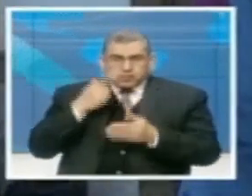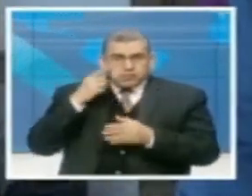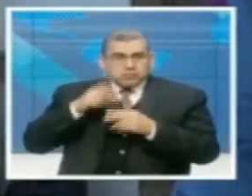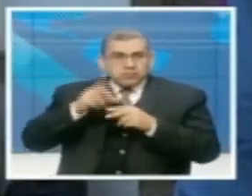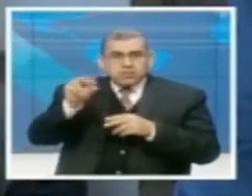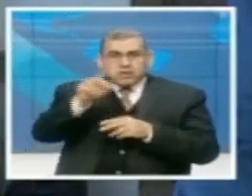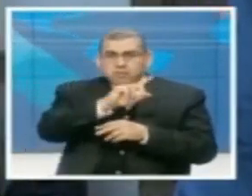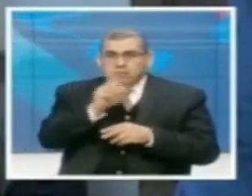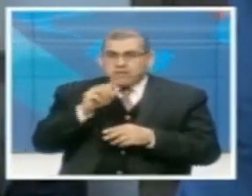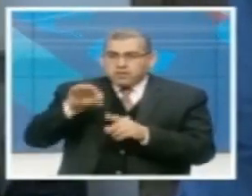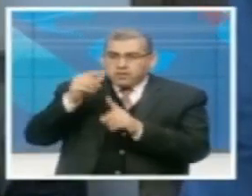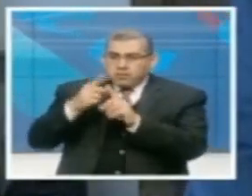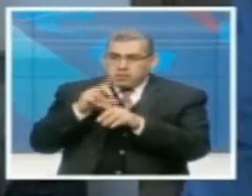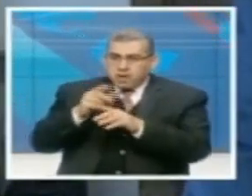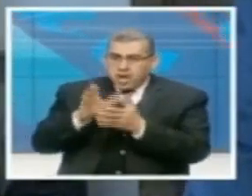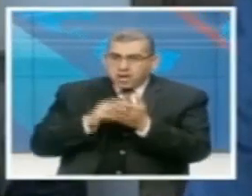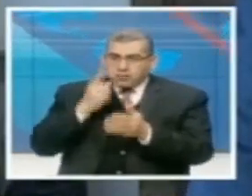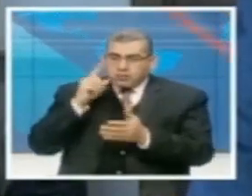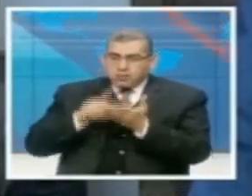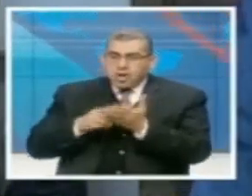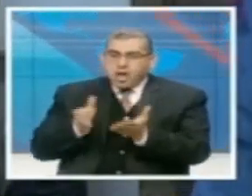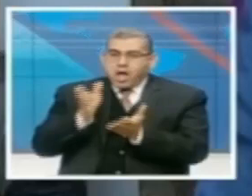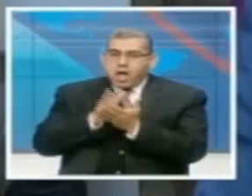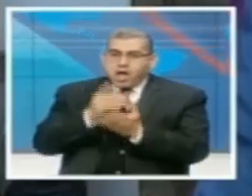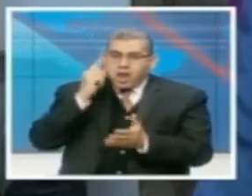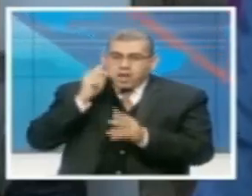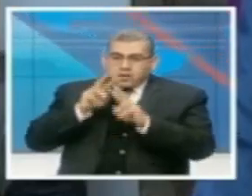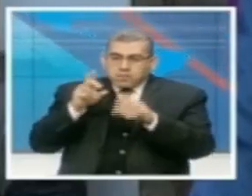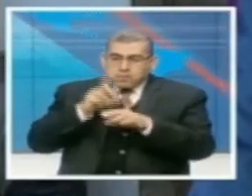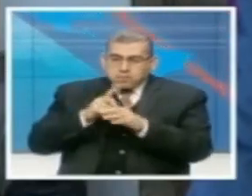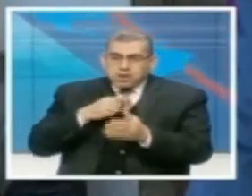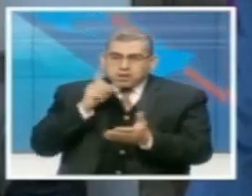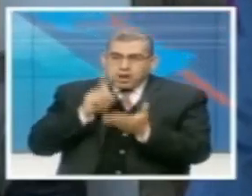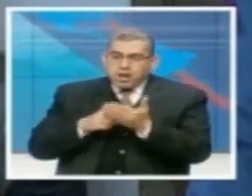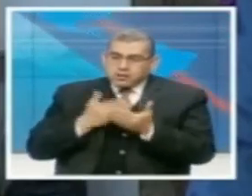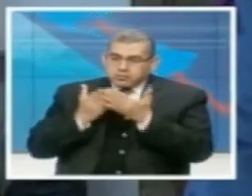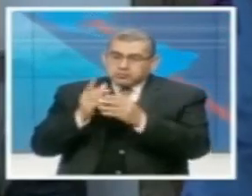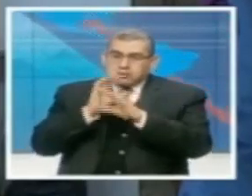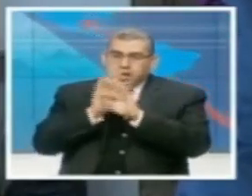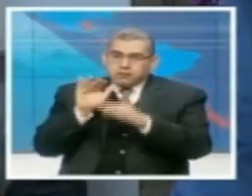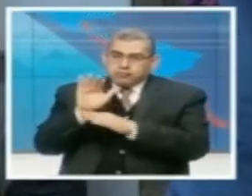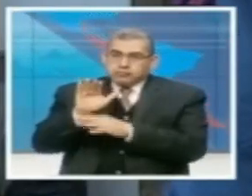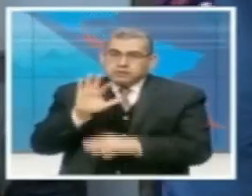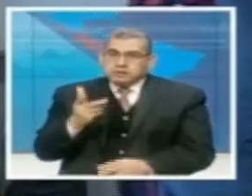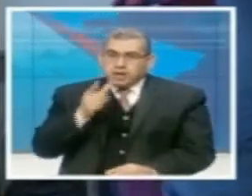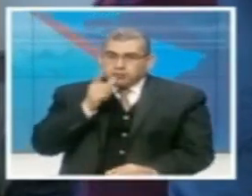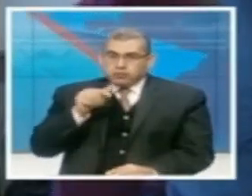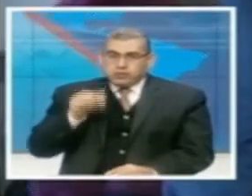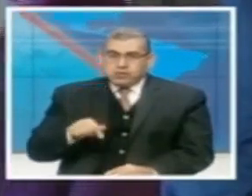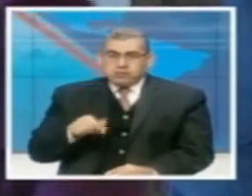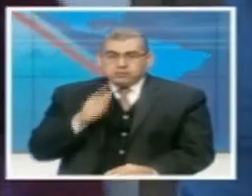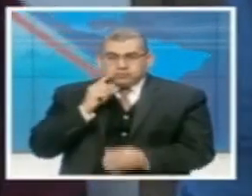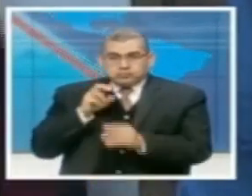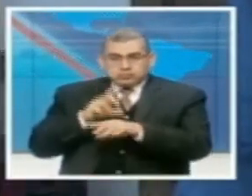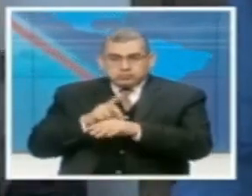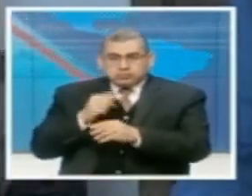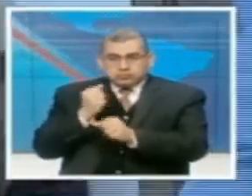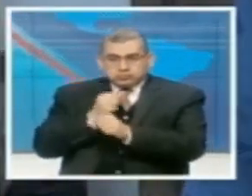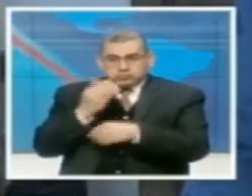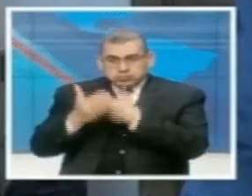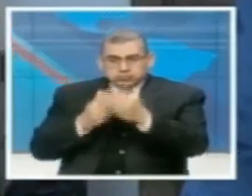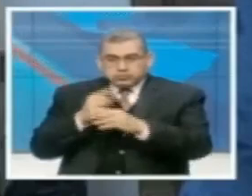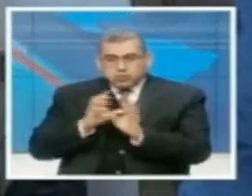اكبر. لا، المرضى دول ليهم حق علينا ان احنا نعرف المرض، نعرف ازاي نوفر لهم العلاجات المناسبه، ونتعامل مع بعض كذا فريق